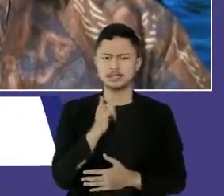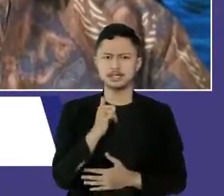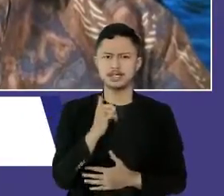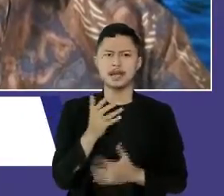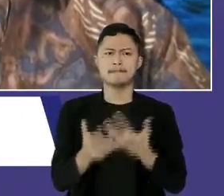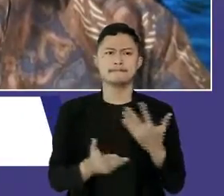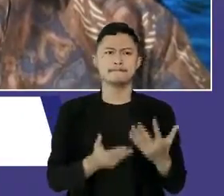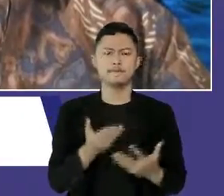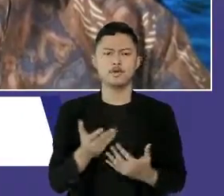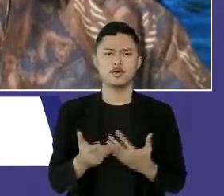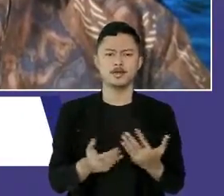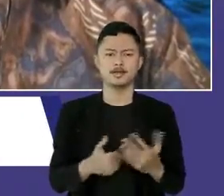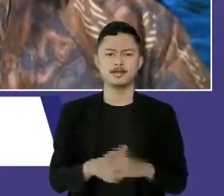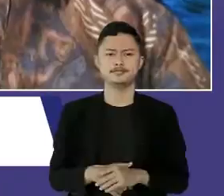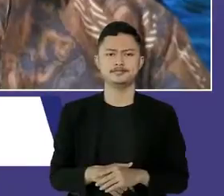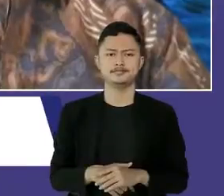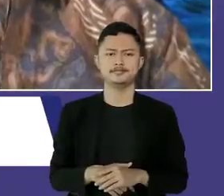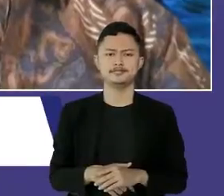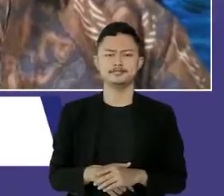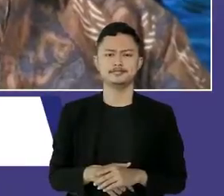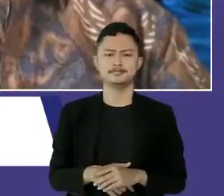saja dari